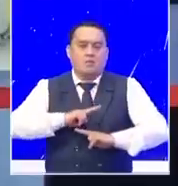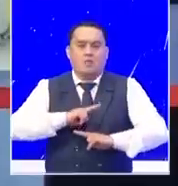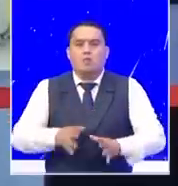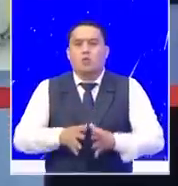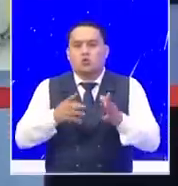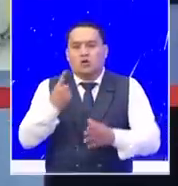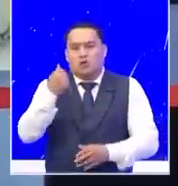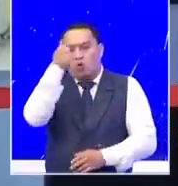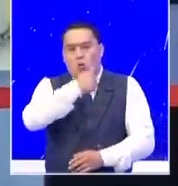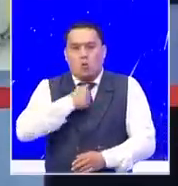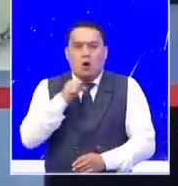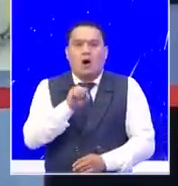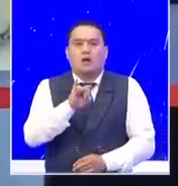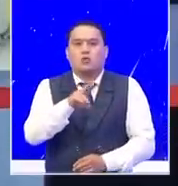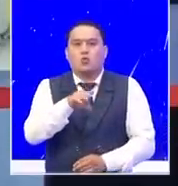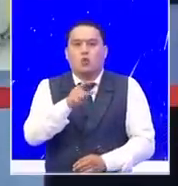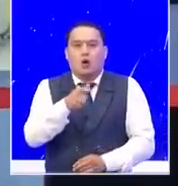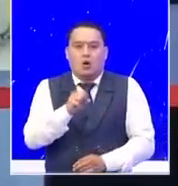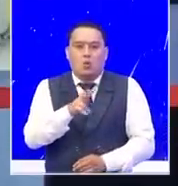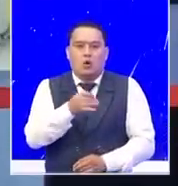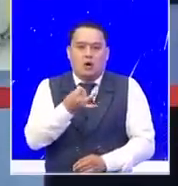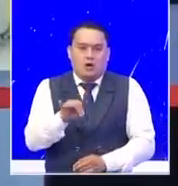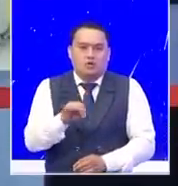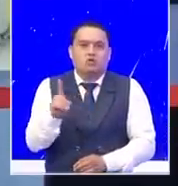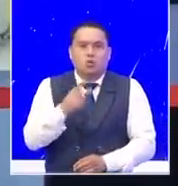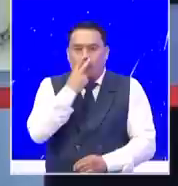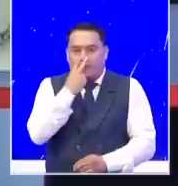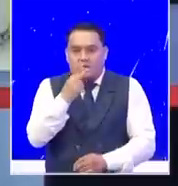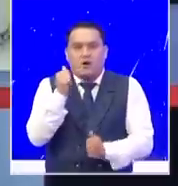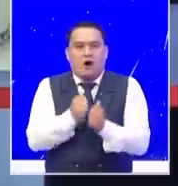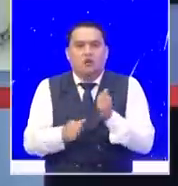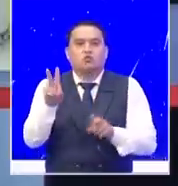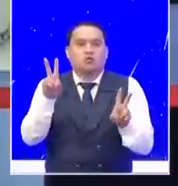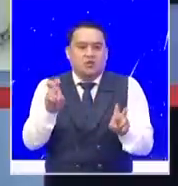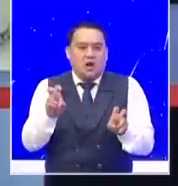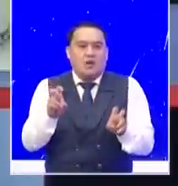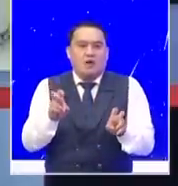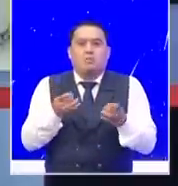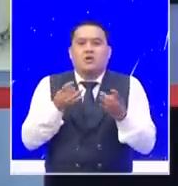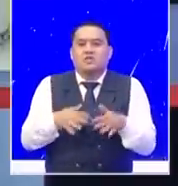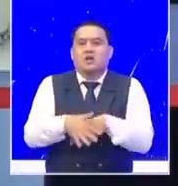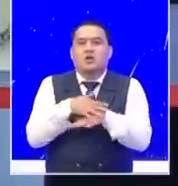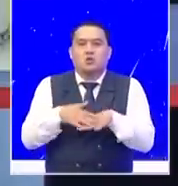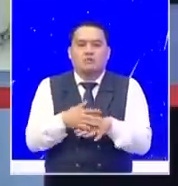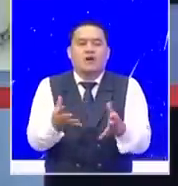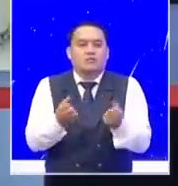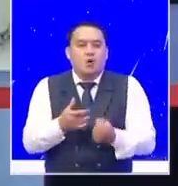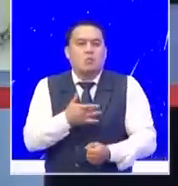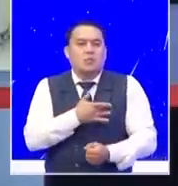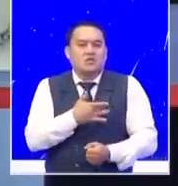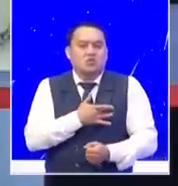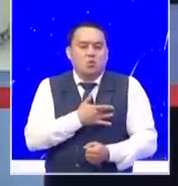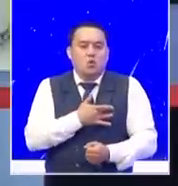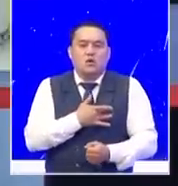больше года на передаче «Айтуға оңай». Я сразу заметил, что он каждую тему, каждое обращение простых людей воспринимал близко к